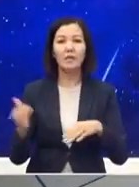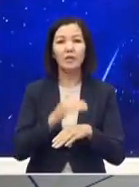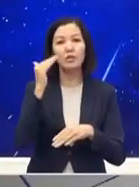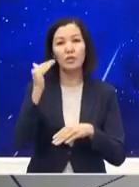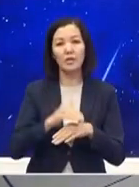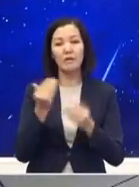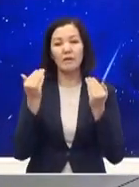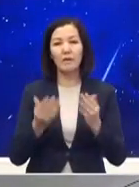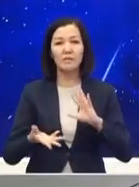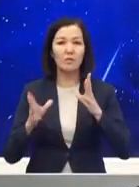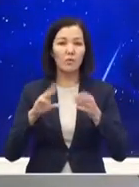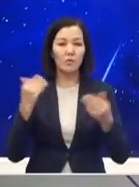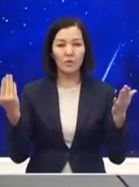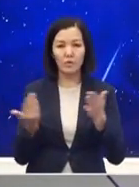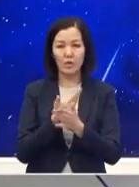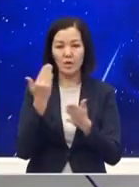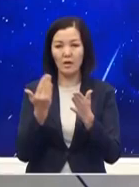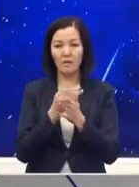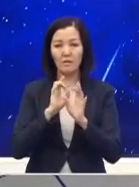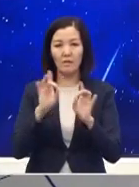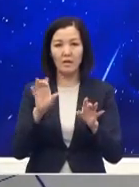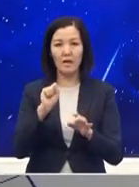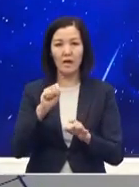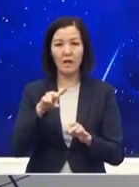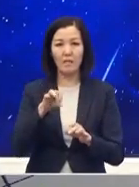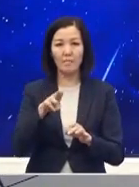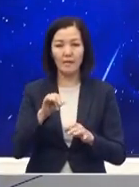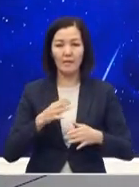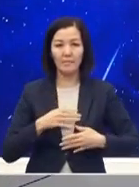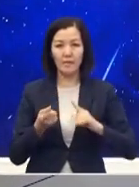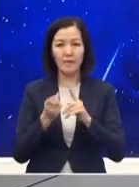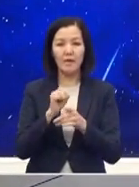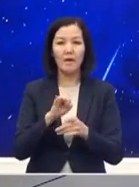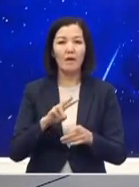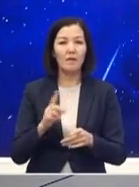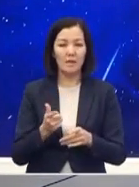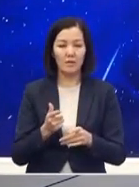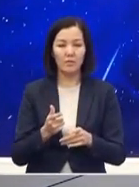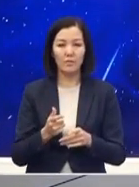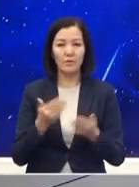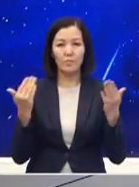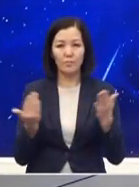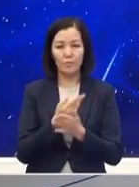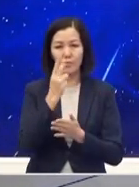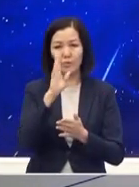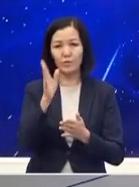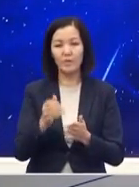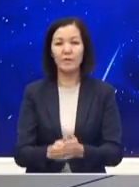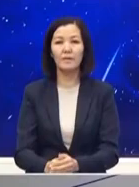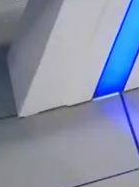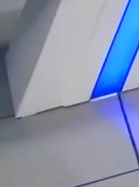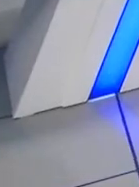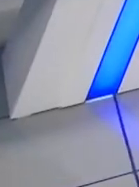Ассаламу алейкум, қадірменді көрермен, тікелей эфирде қорытынды жаңалықтары студияда Алмат Хамид, сурдалдырмада Айгүл Жұмашқызы. Бүгін